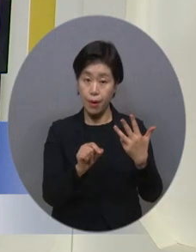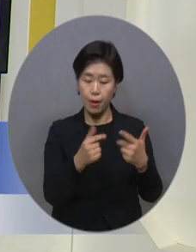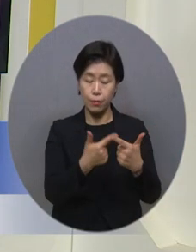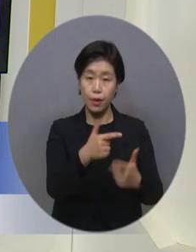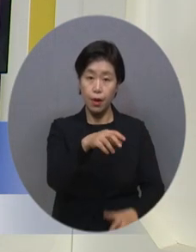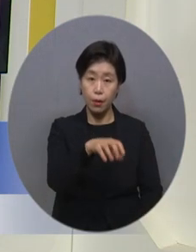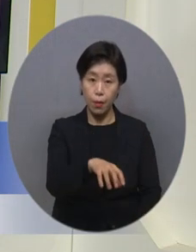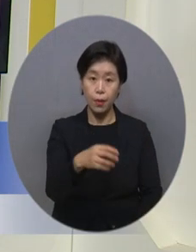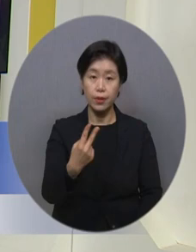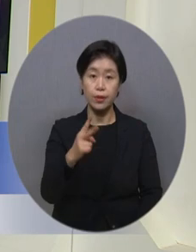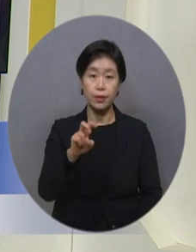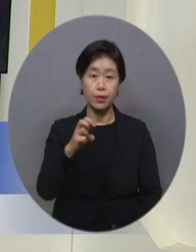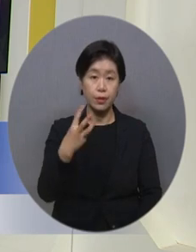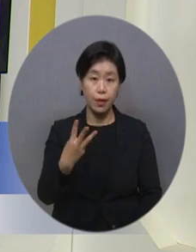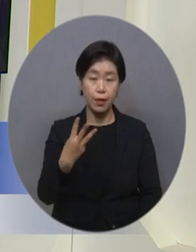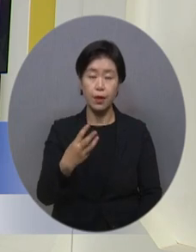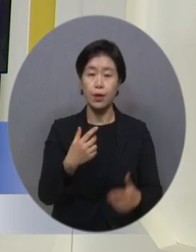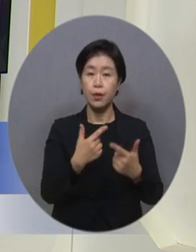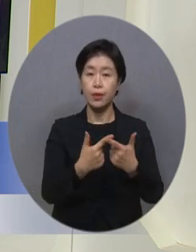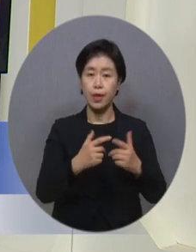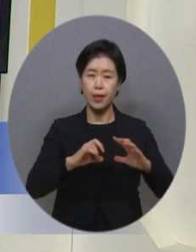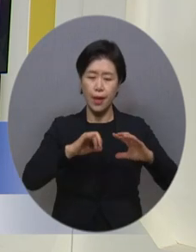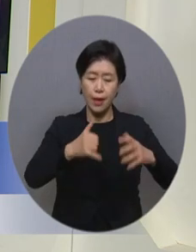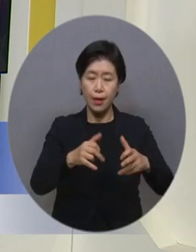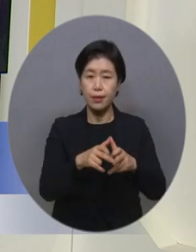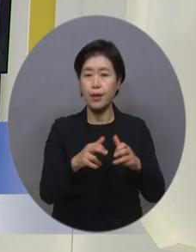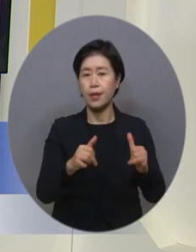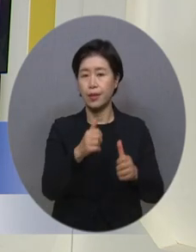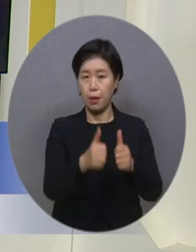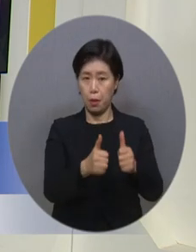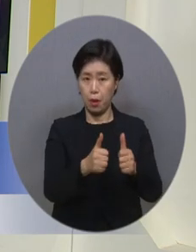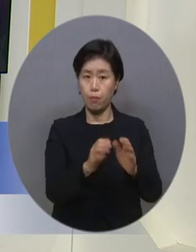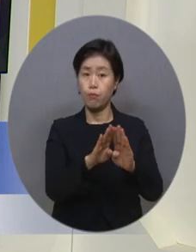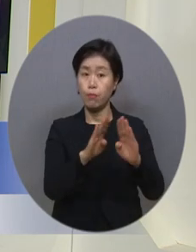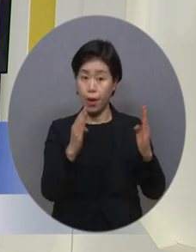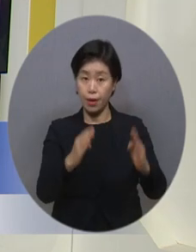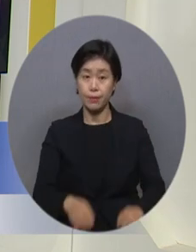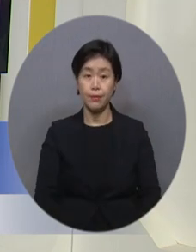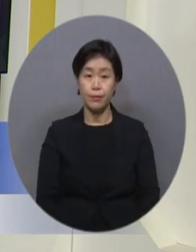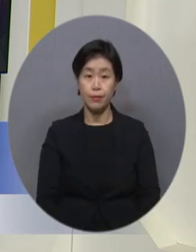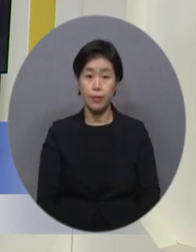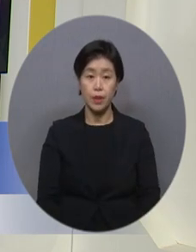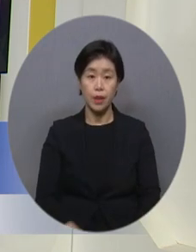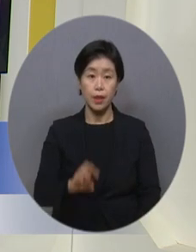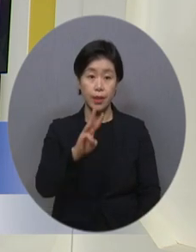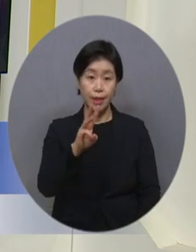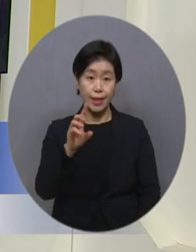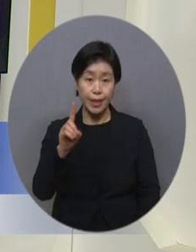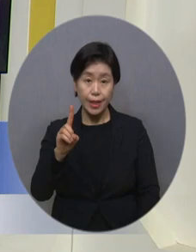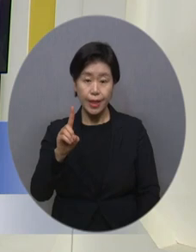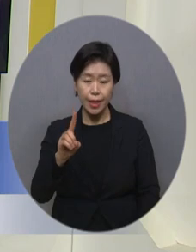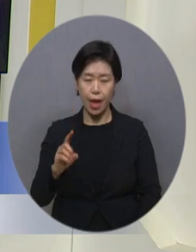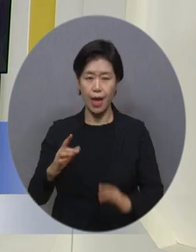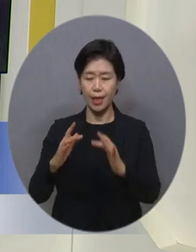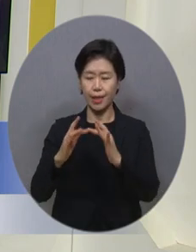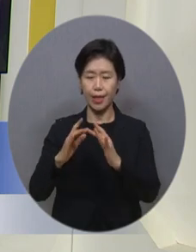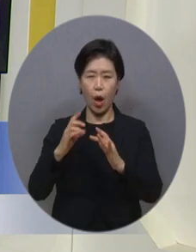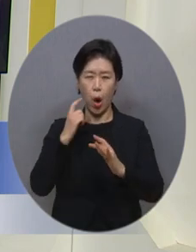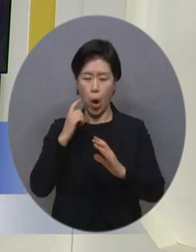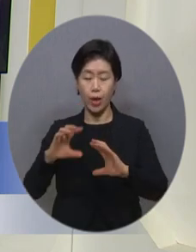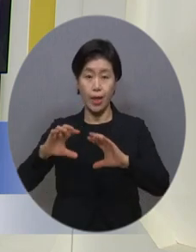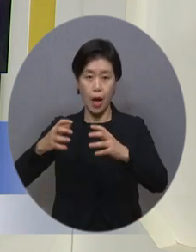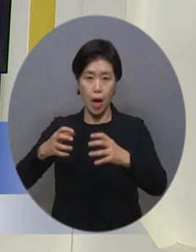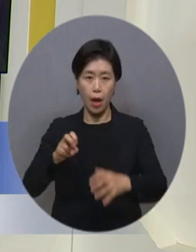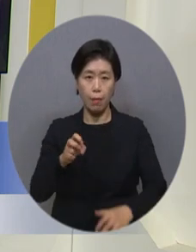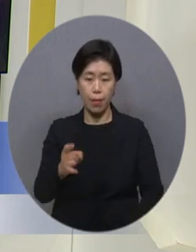부산에서는 2023 부산 세계 장애인대회가 열리는데요 입체 3D 가산공간을 활용한